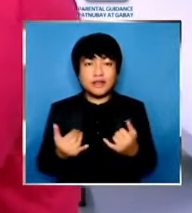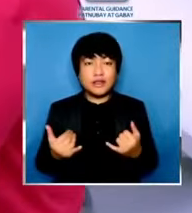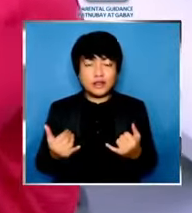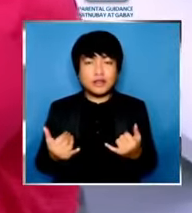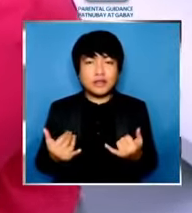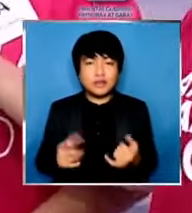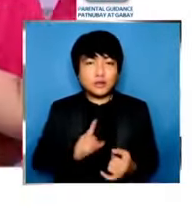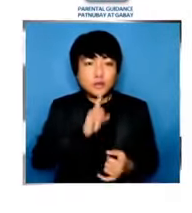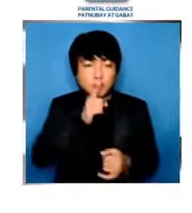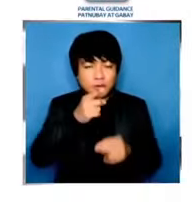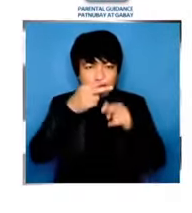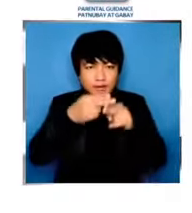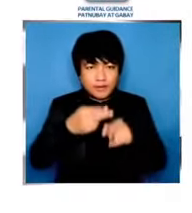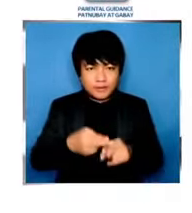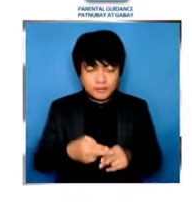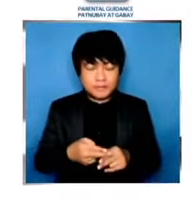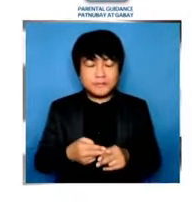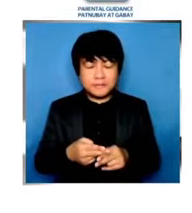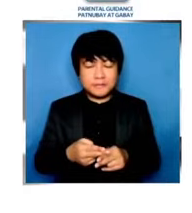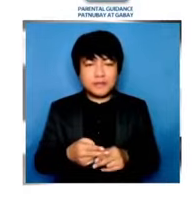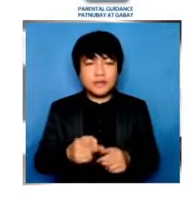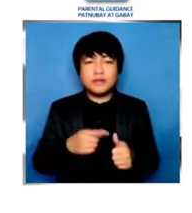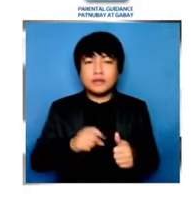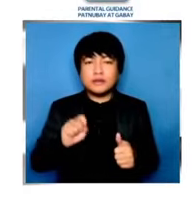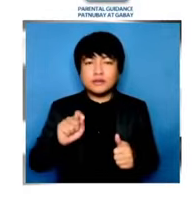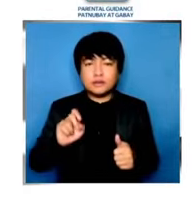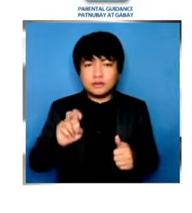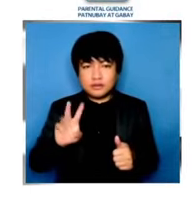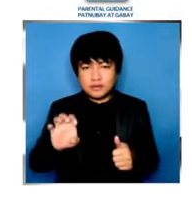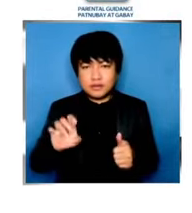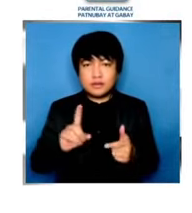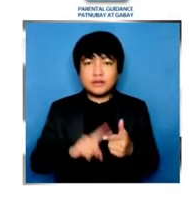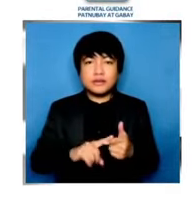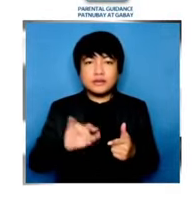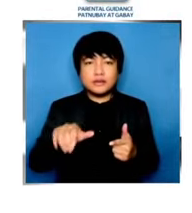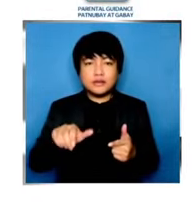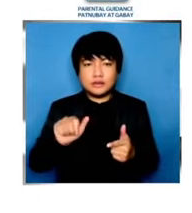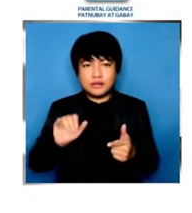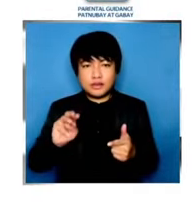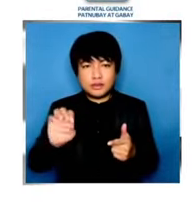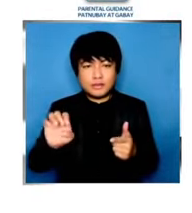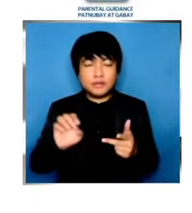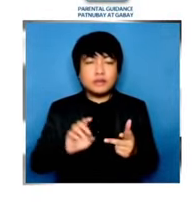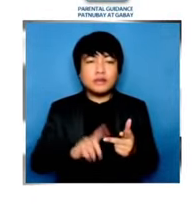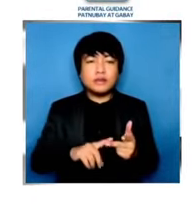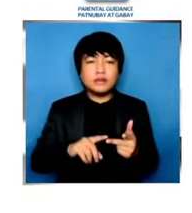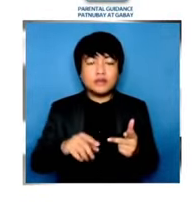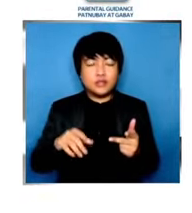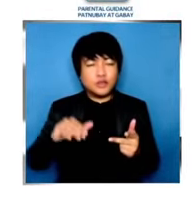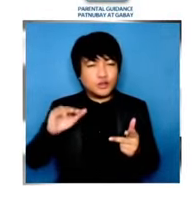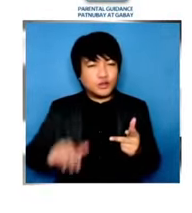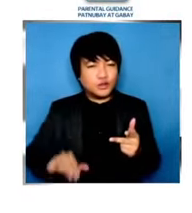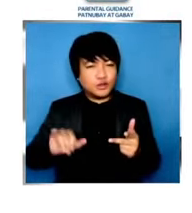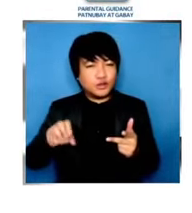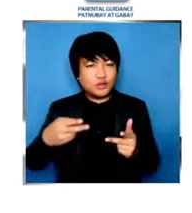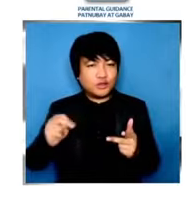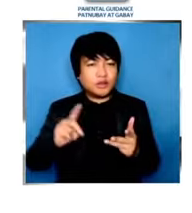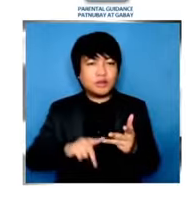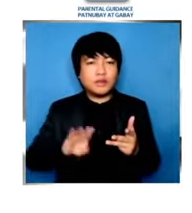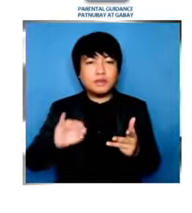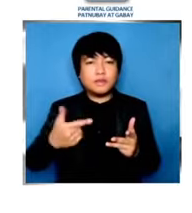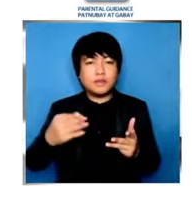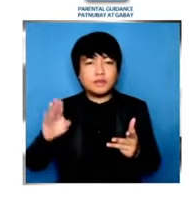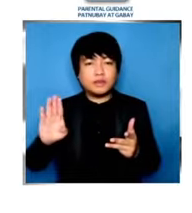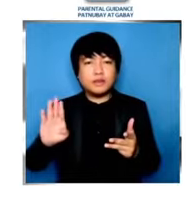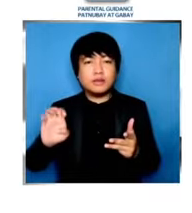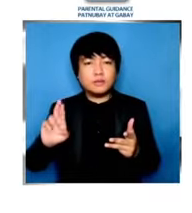mga tamang sagot, okay? Steve, yung pinakalita nila. Si Jamie. Si Little John. Big Bert. Ay, Bert! Bert,